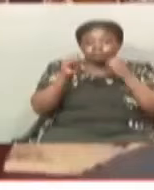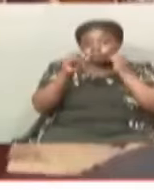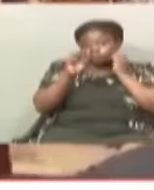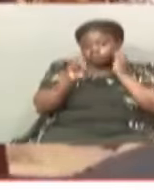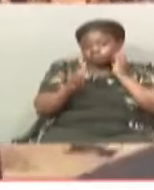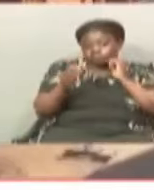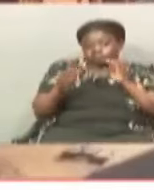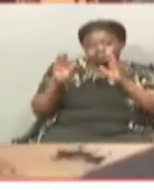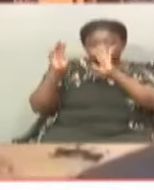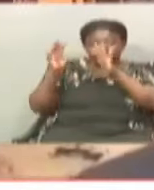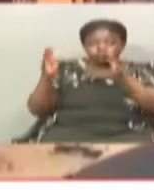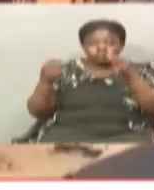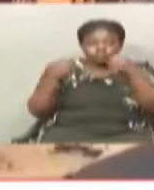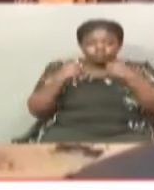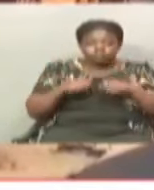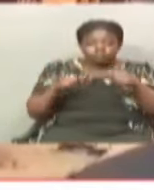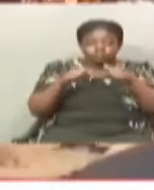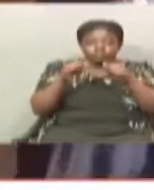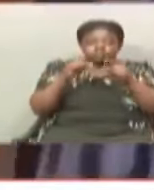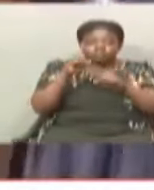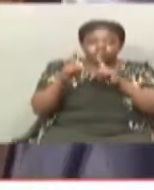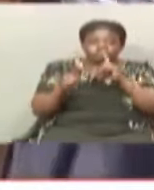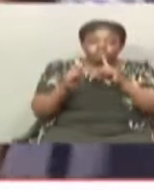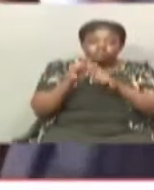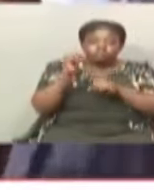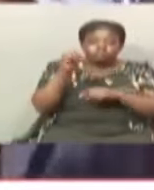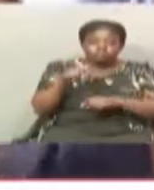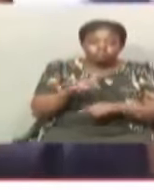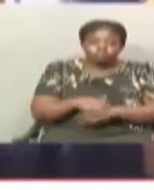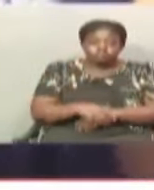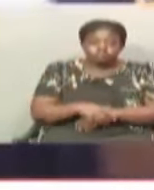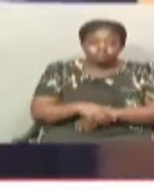eyiga ngabajaganyiza lokoro bonje bigezo ibe kibine cyo musambo